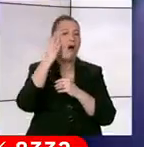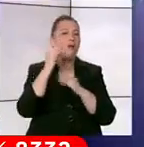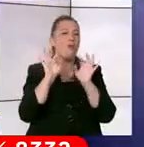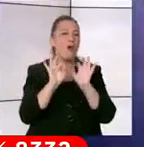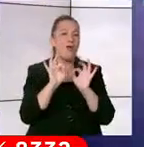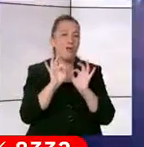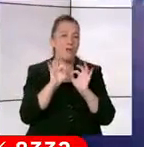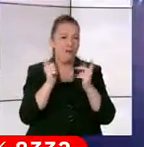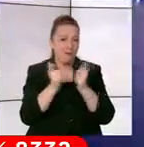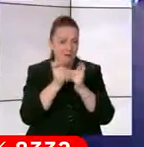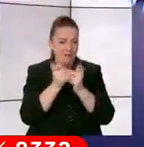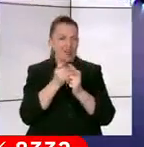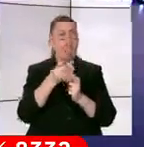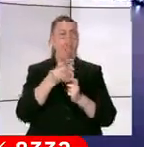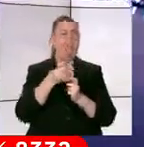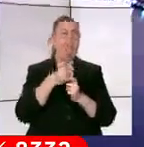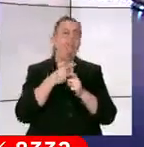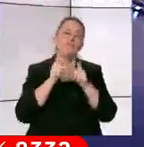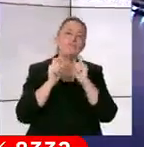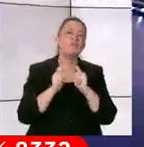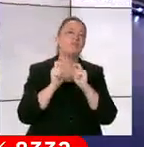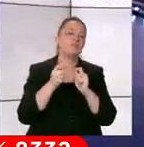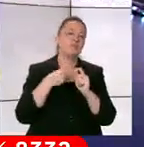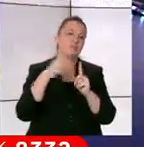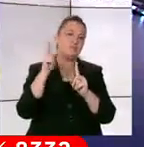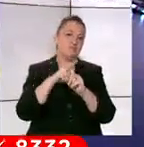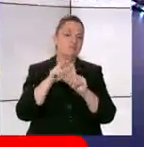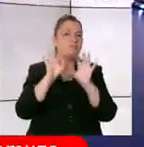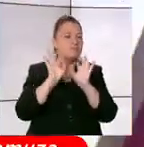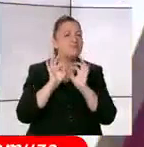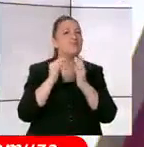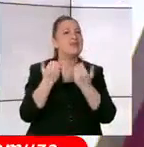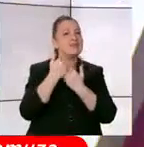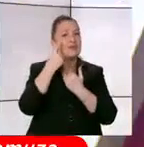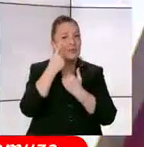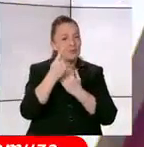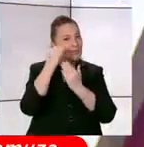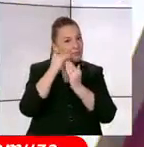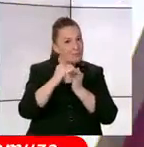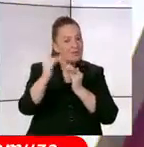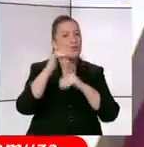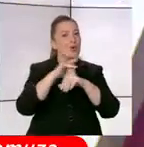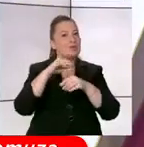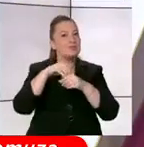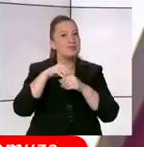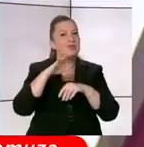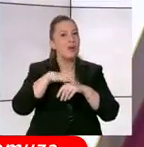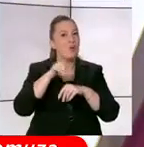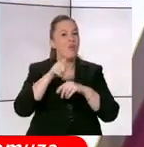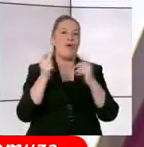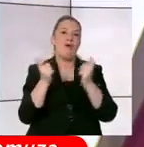kayıtsız kalamazdık. Her zaman desteğini gördüğümüz milletimizin emniyetimiz için düzenlenen bu